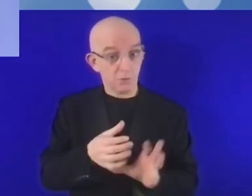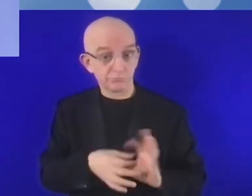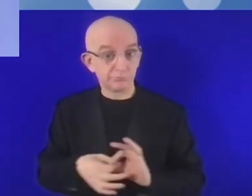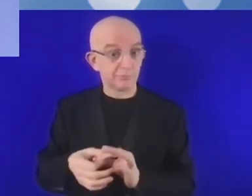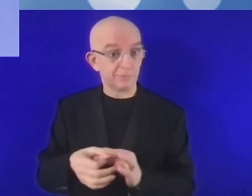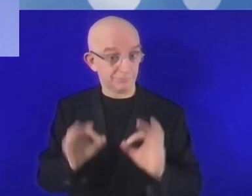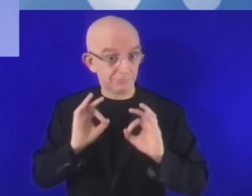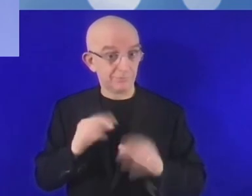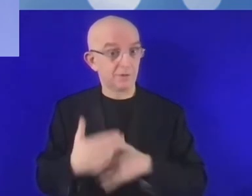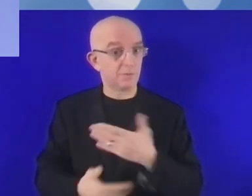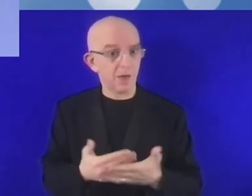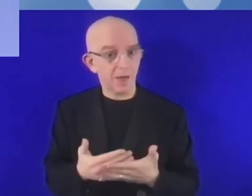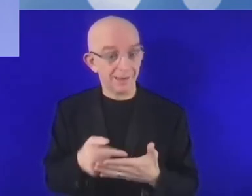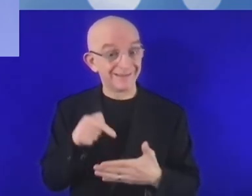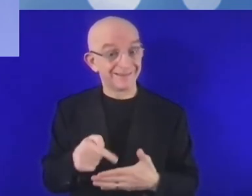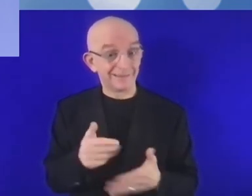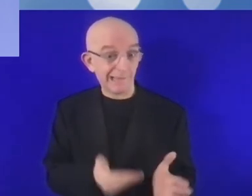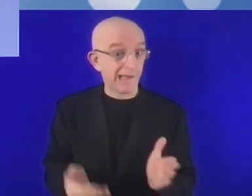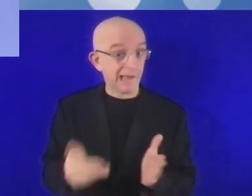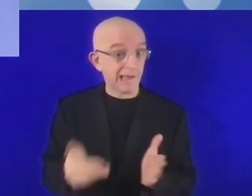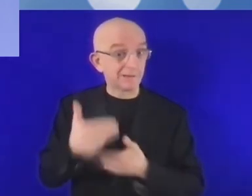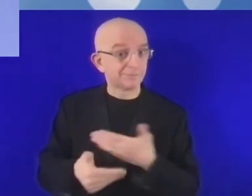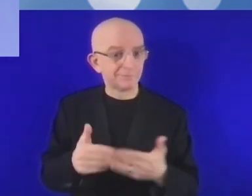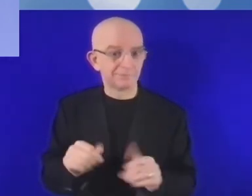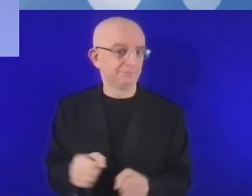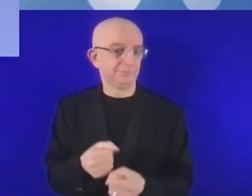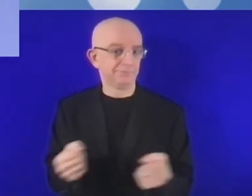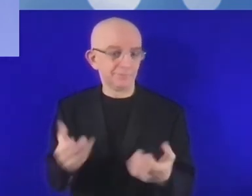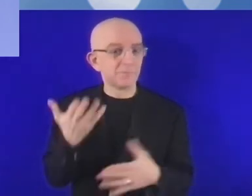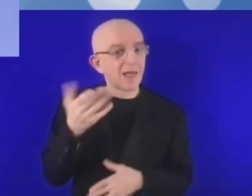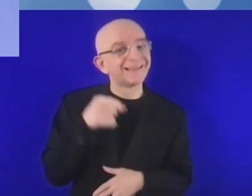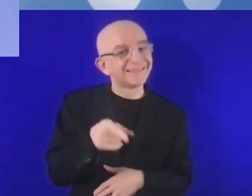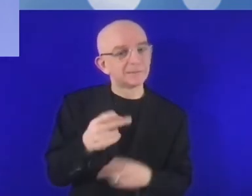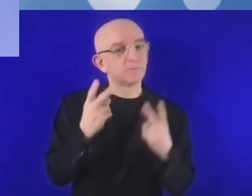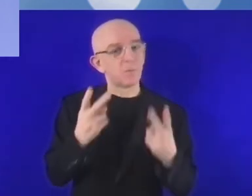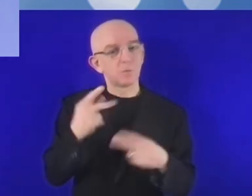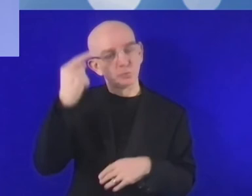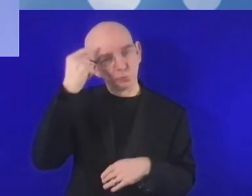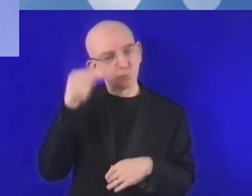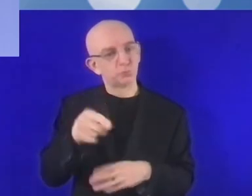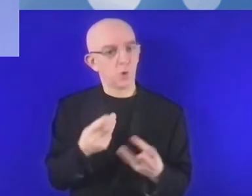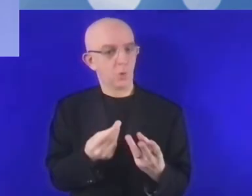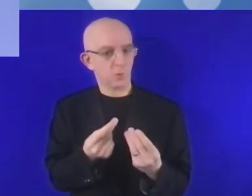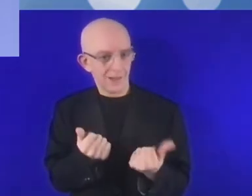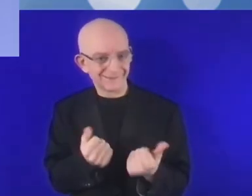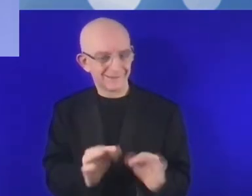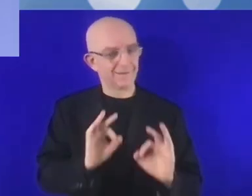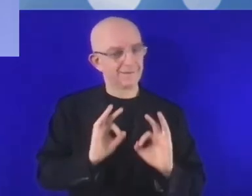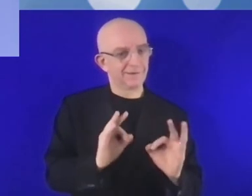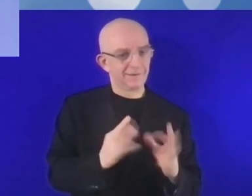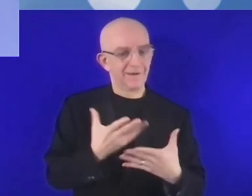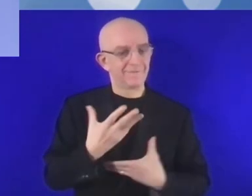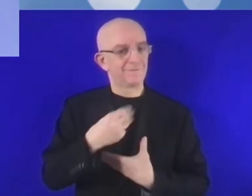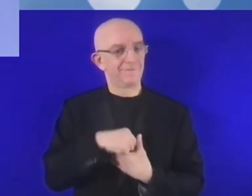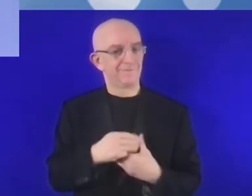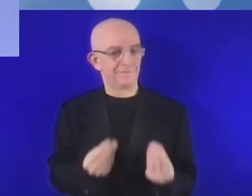ضعنا في الطريق رقمنا، فالقيم والجودة والأخلاق